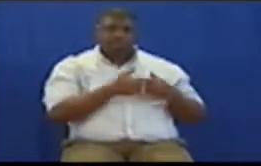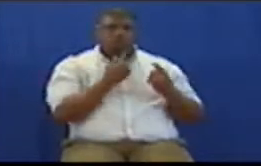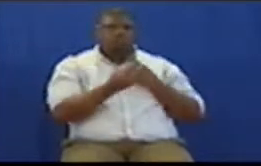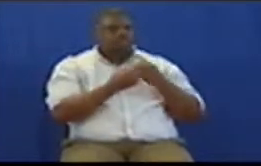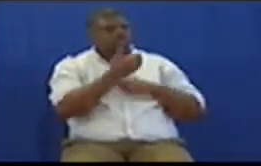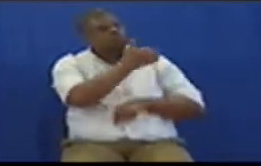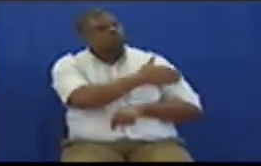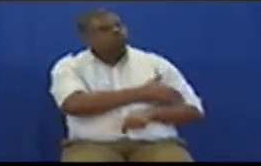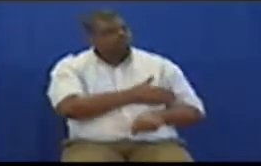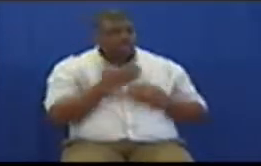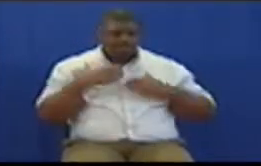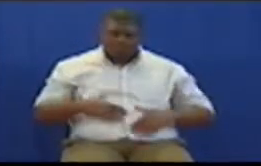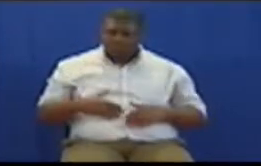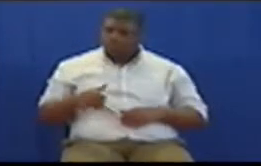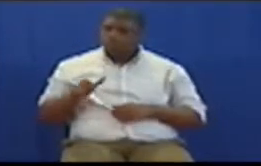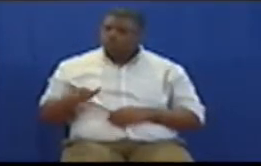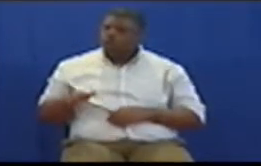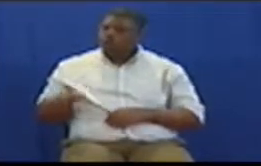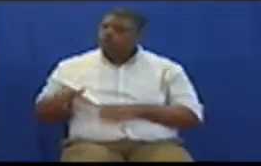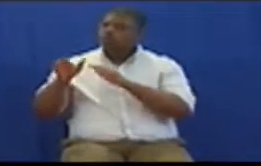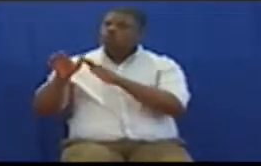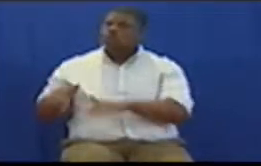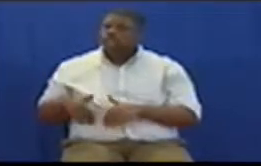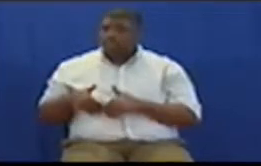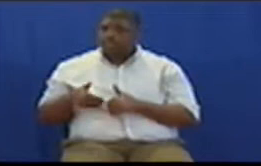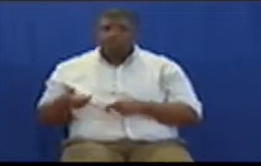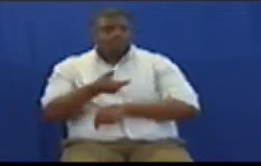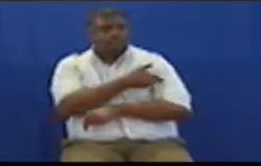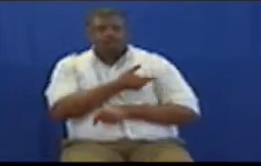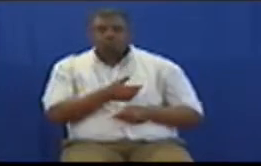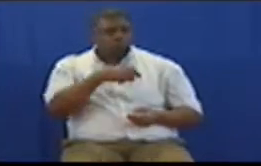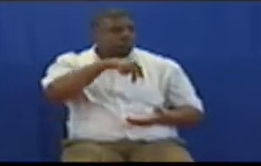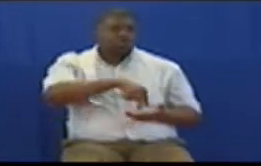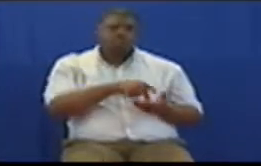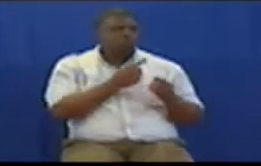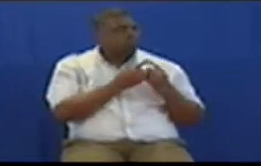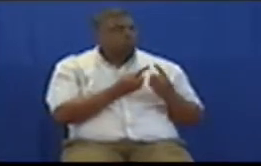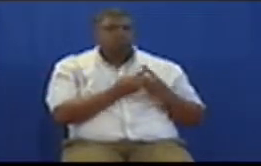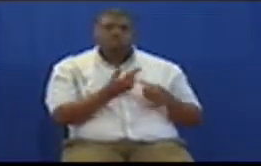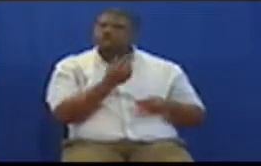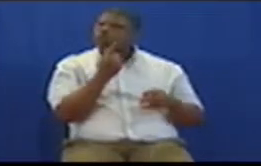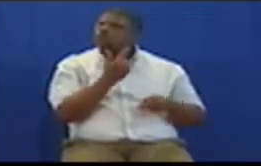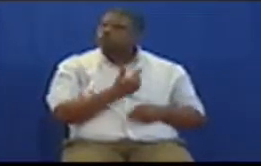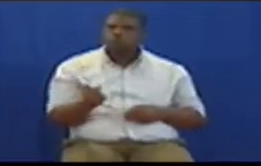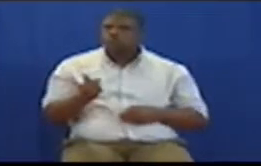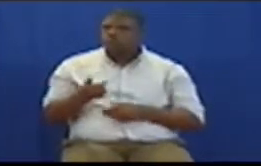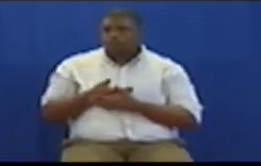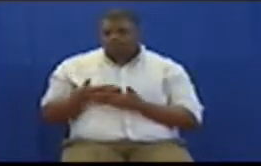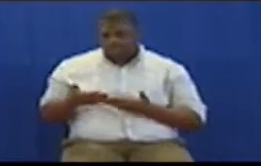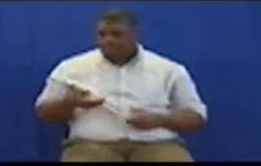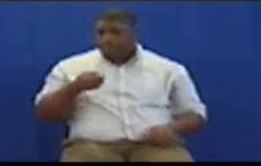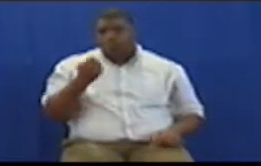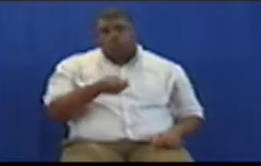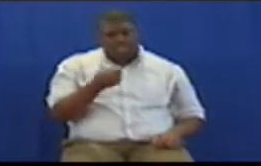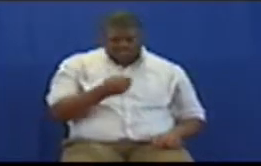za afya kwa wabunge kwa ajili ya matibabu. Siwezi kusimama nianze kuzungumza tu bila kuupongeza mfuko